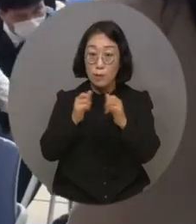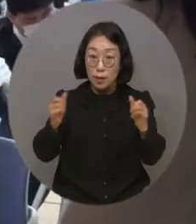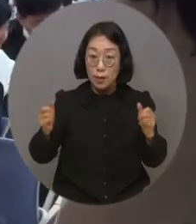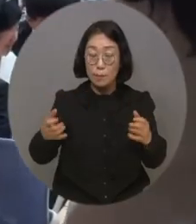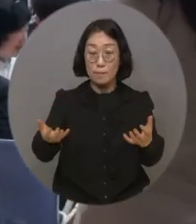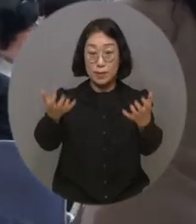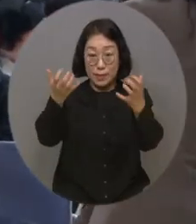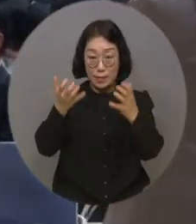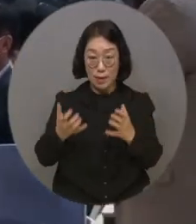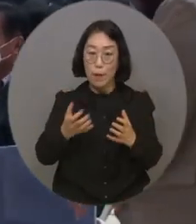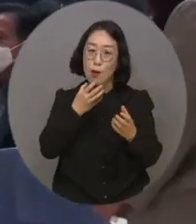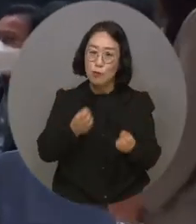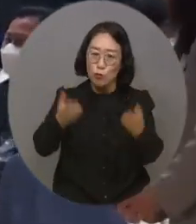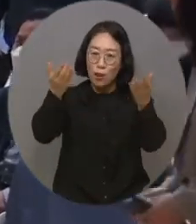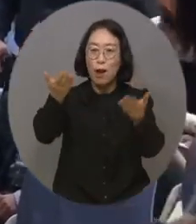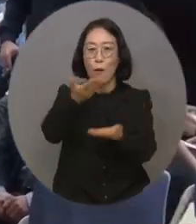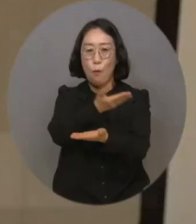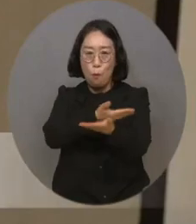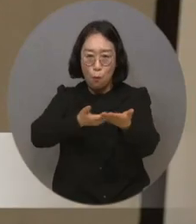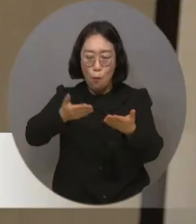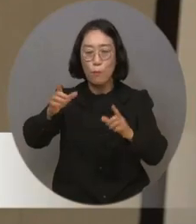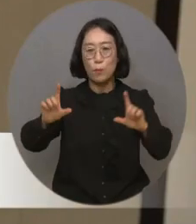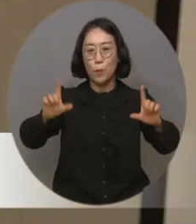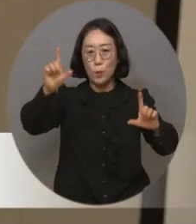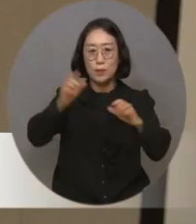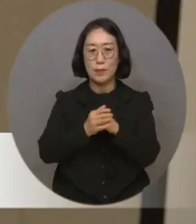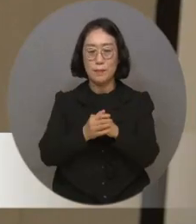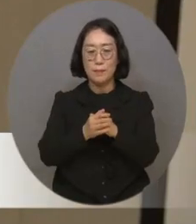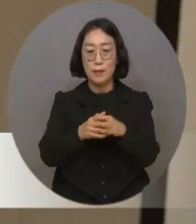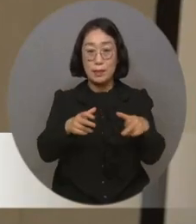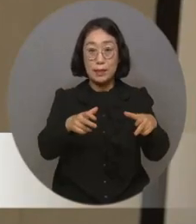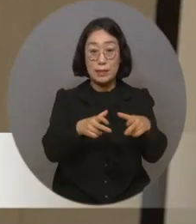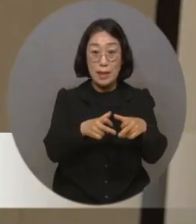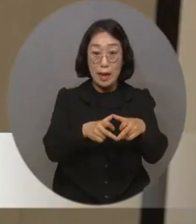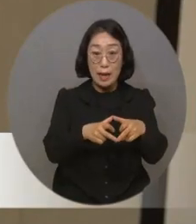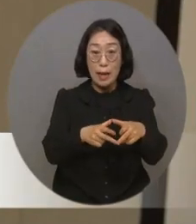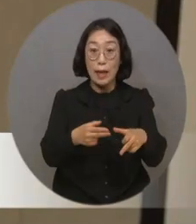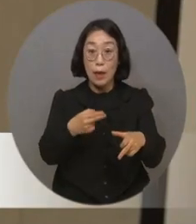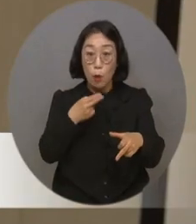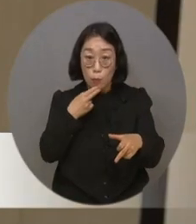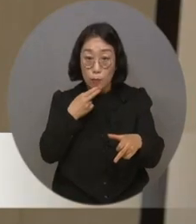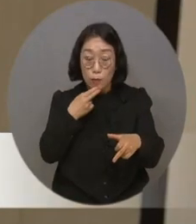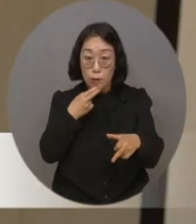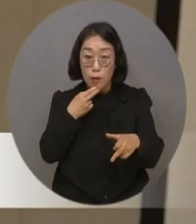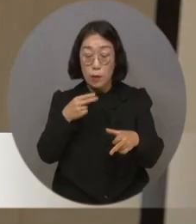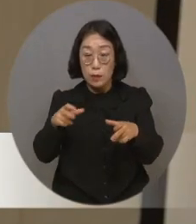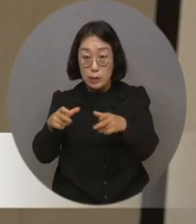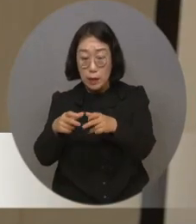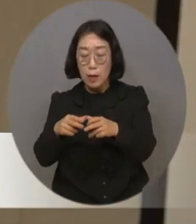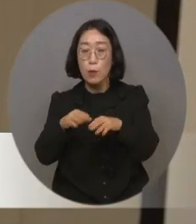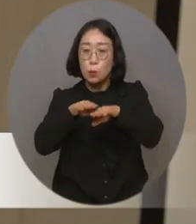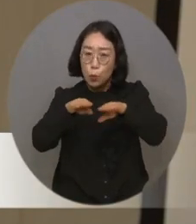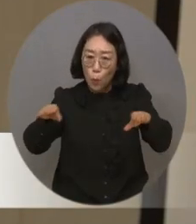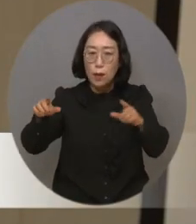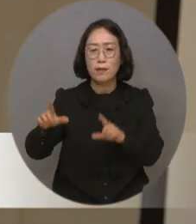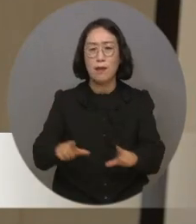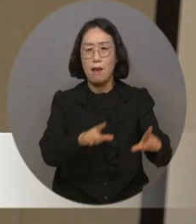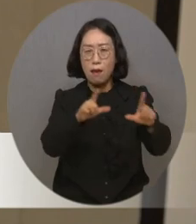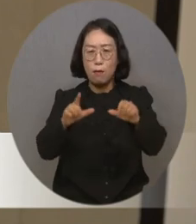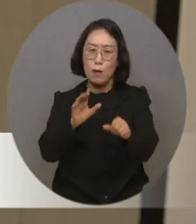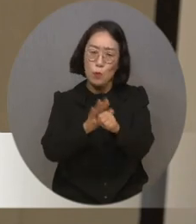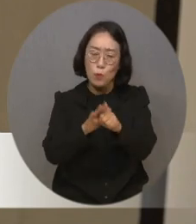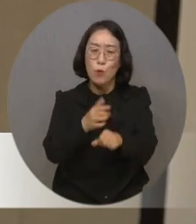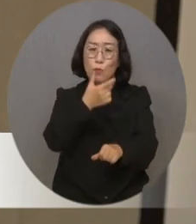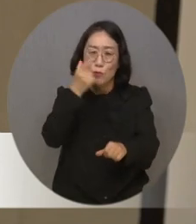응원해 축제를 더욱 풍성하게 했습니다. 그러니까 비장애인과 똑같은 생활을 할 수 있도록 보태드리는 부분에 대해서